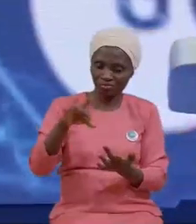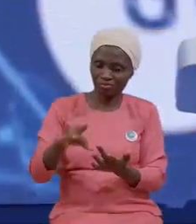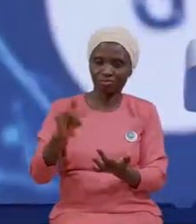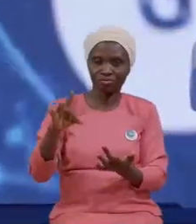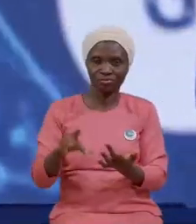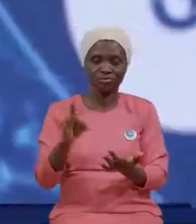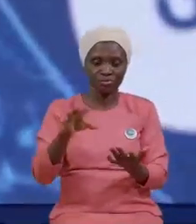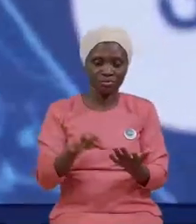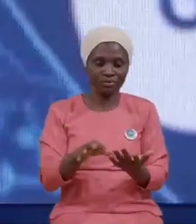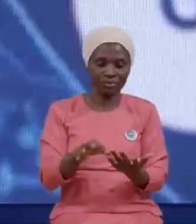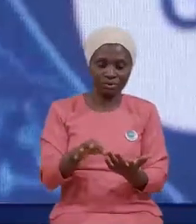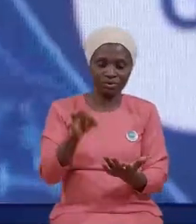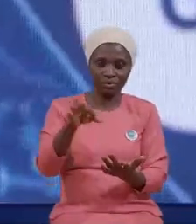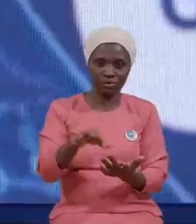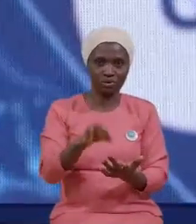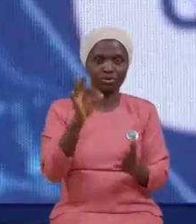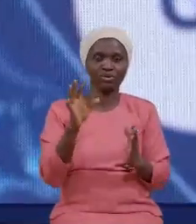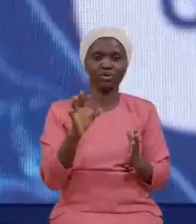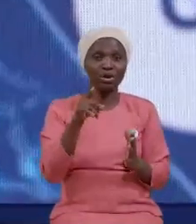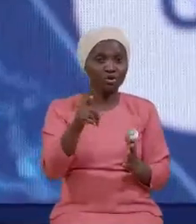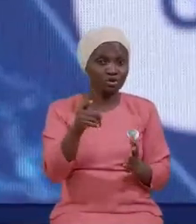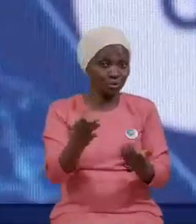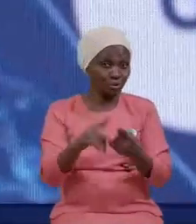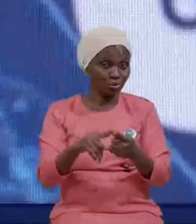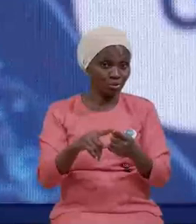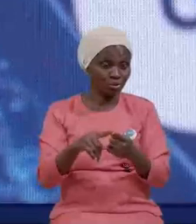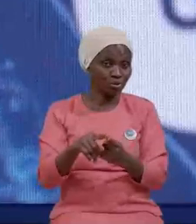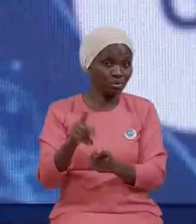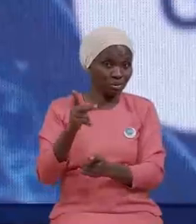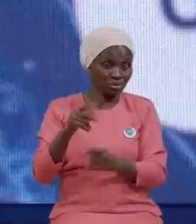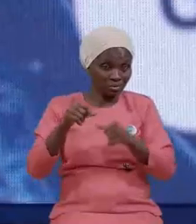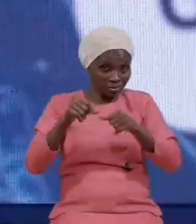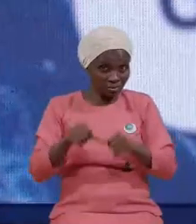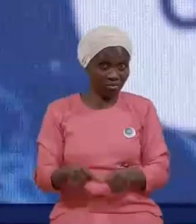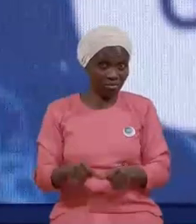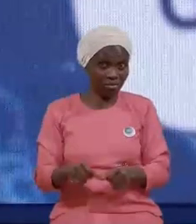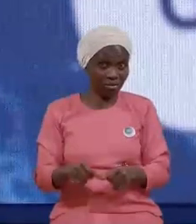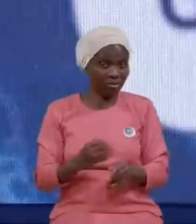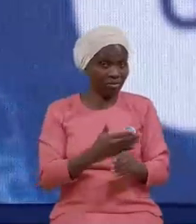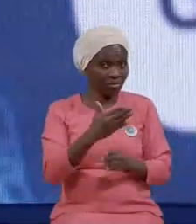Tu veux vivre totalement dans le royaume de Dieu?